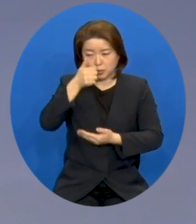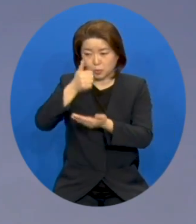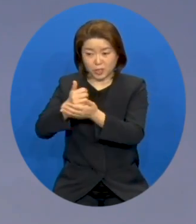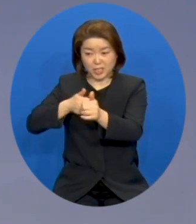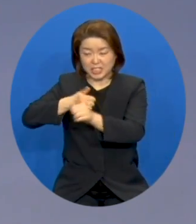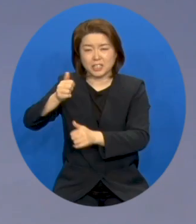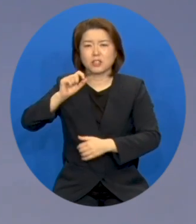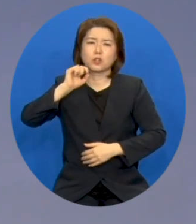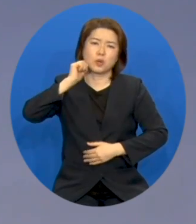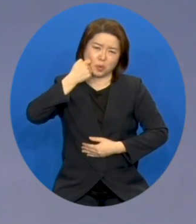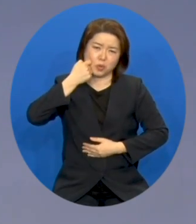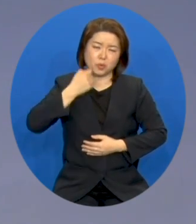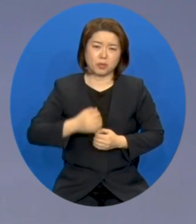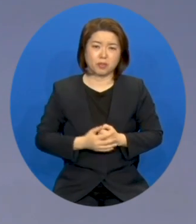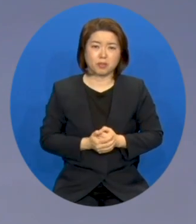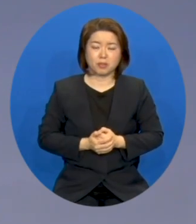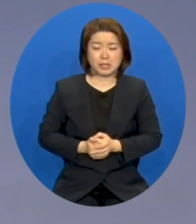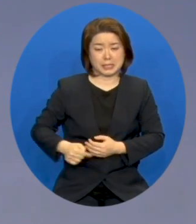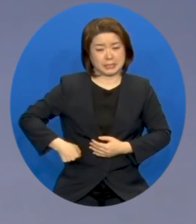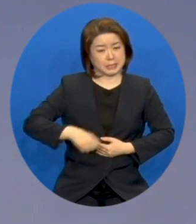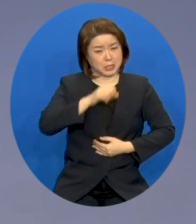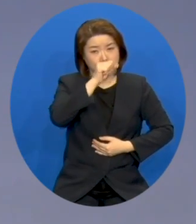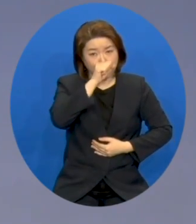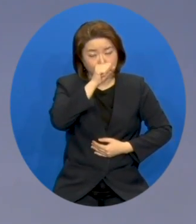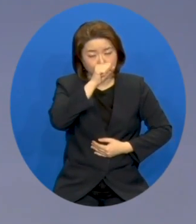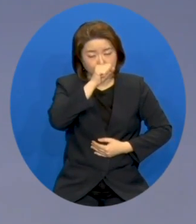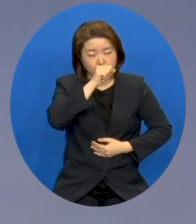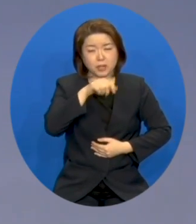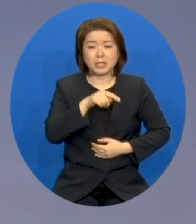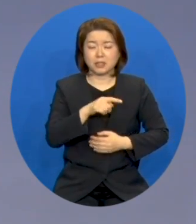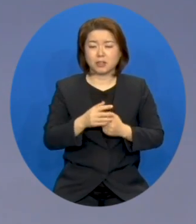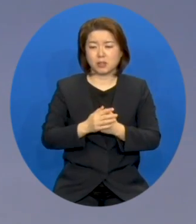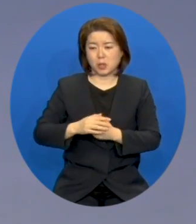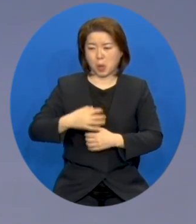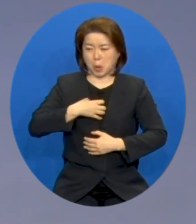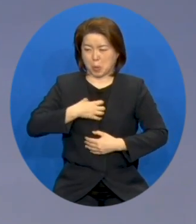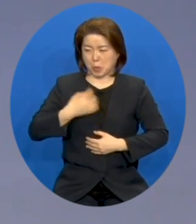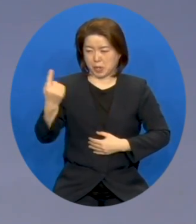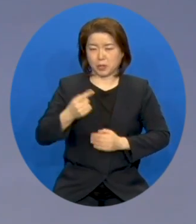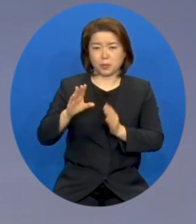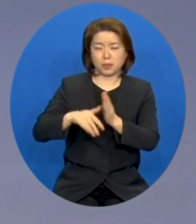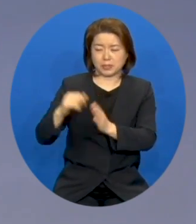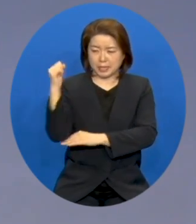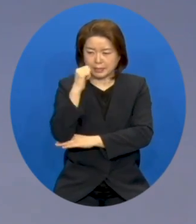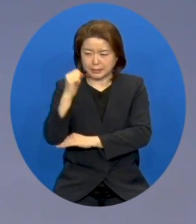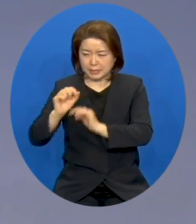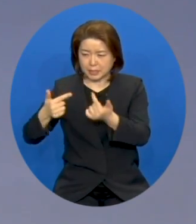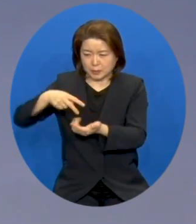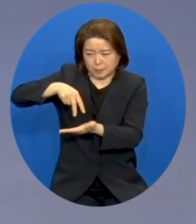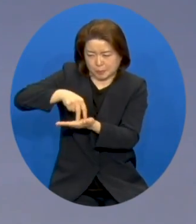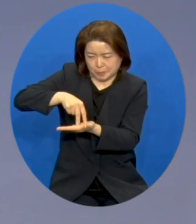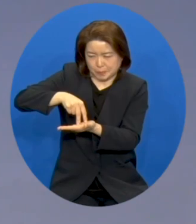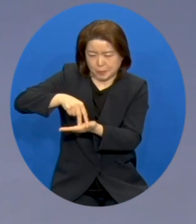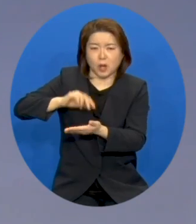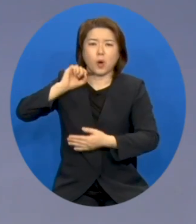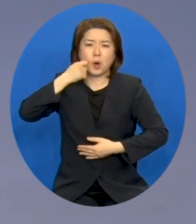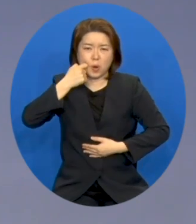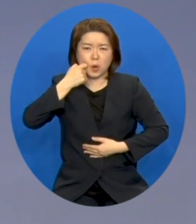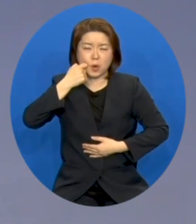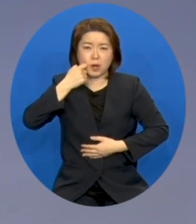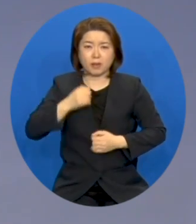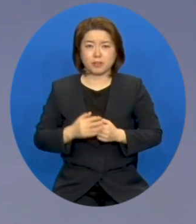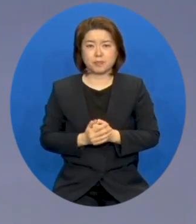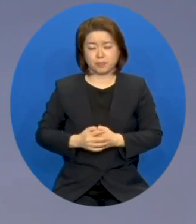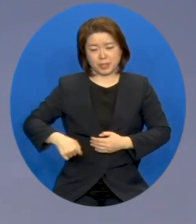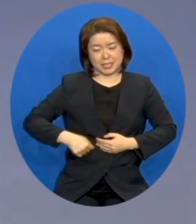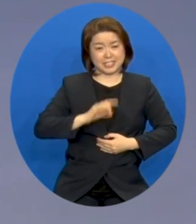없습니다. 착한 것만 가지고서는 위기가 올 때 흔들리지 않냐고 서 있을 수 없습니다.